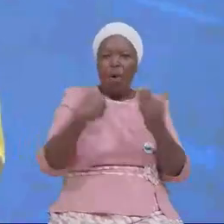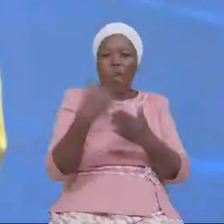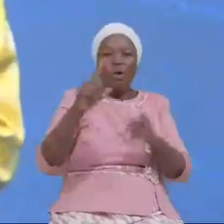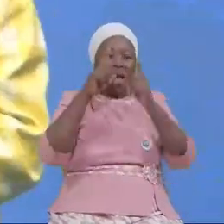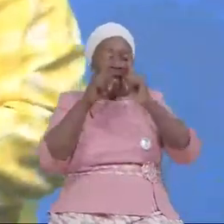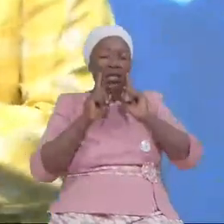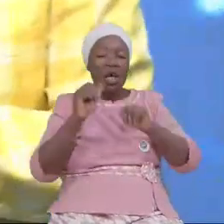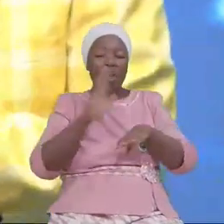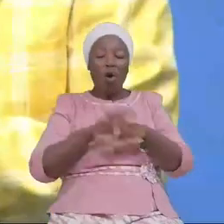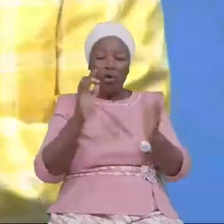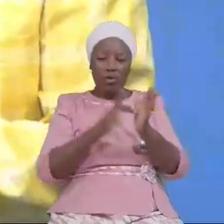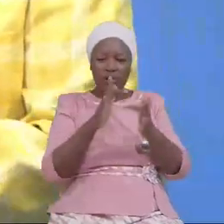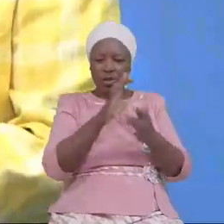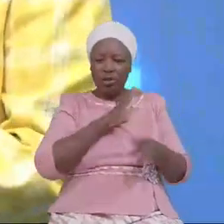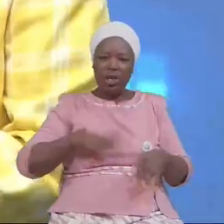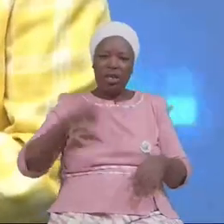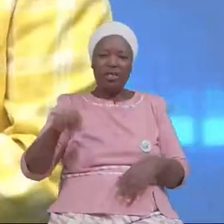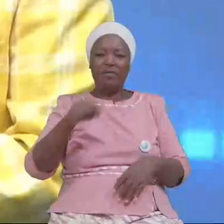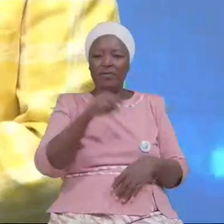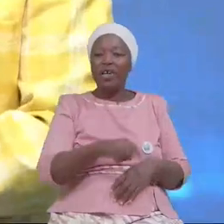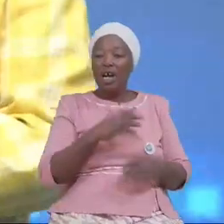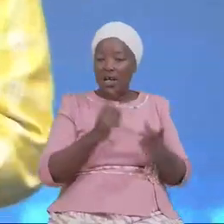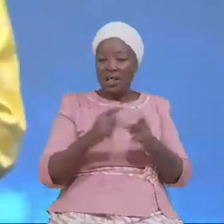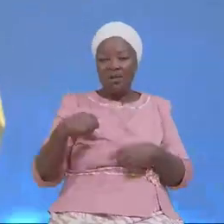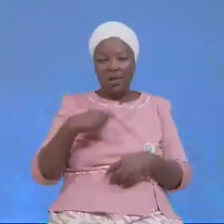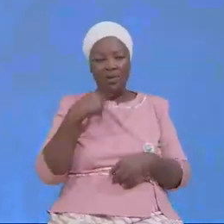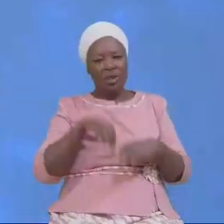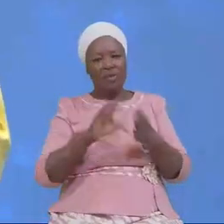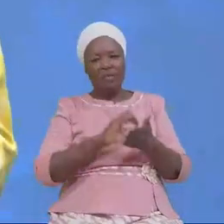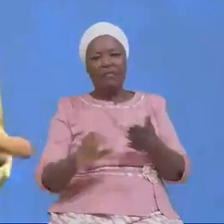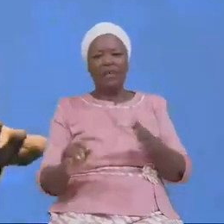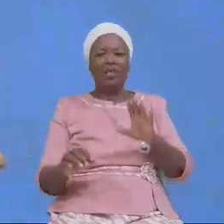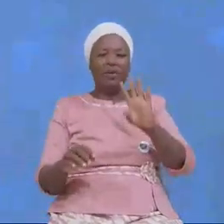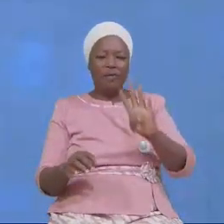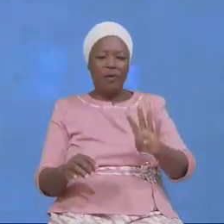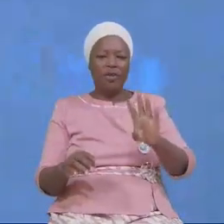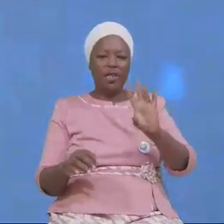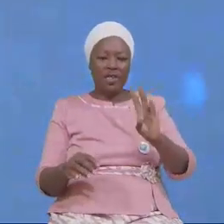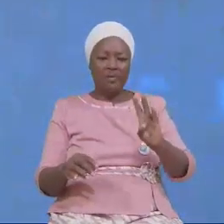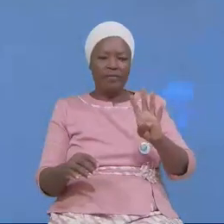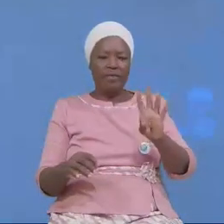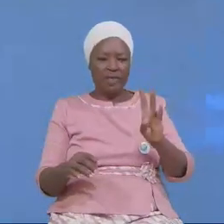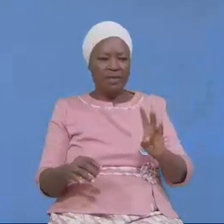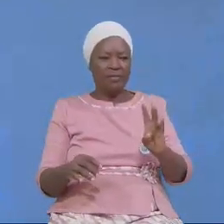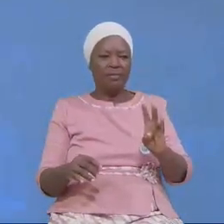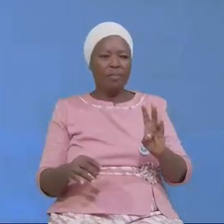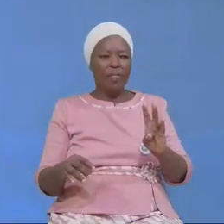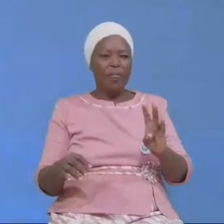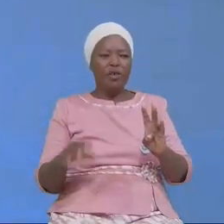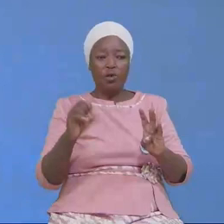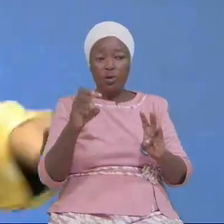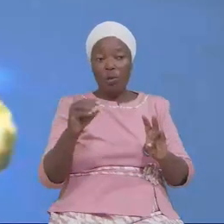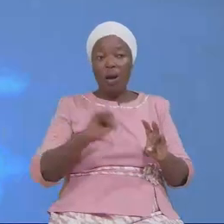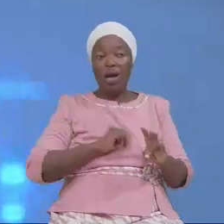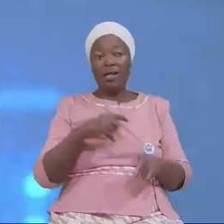elle a nettoyé, essuyé les larmes de Jésus. Et le verset 47 dit,